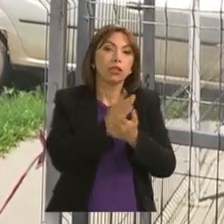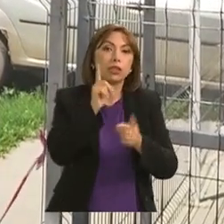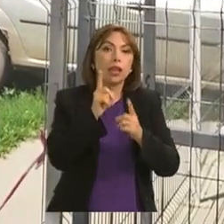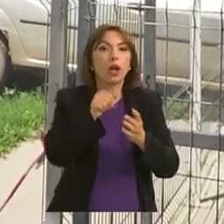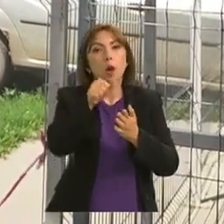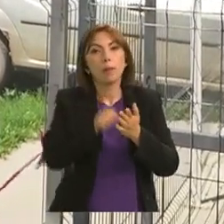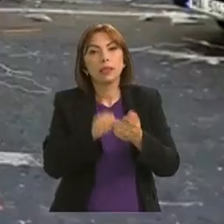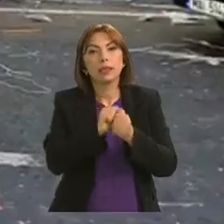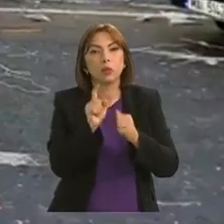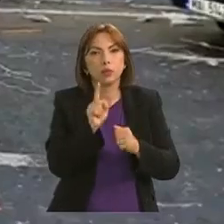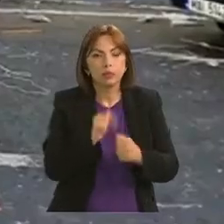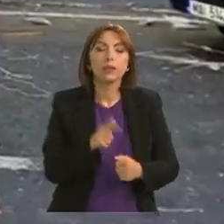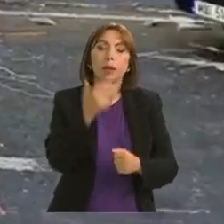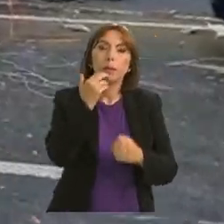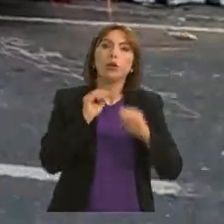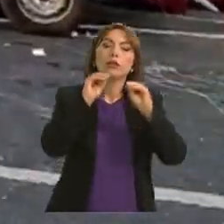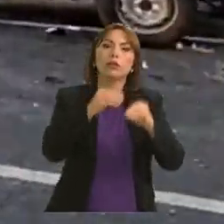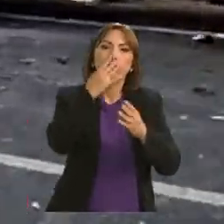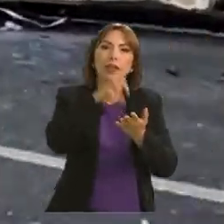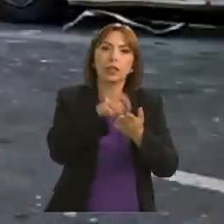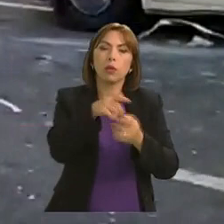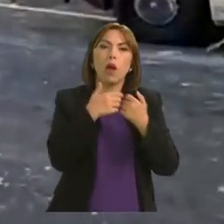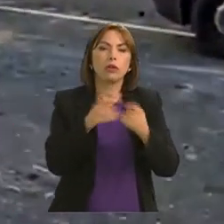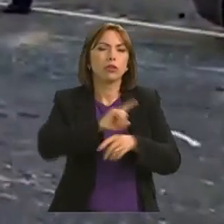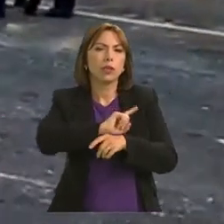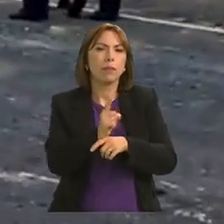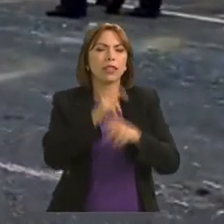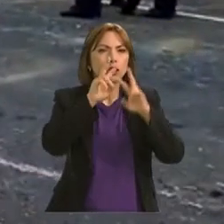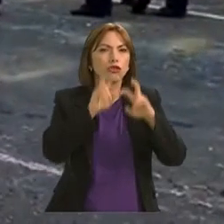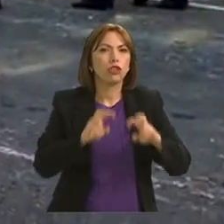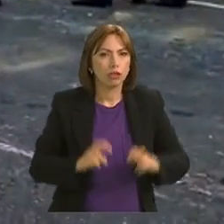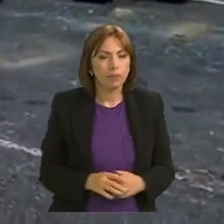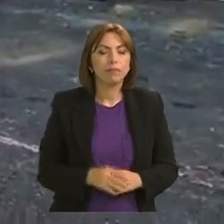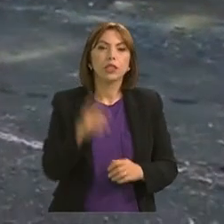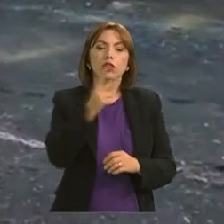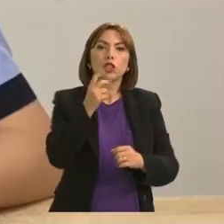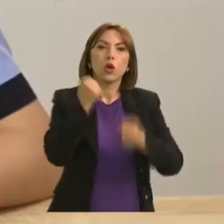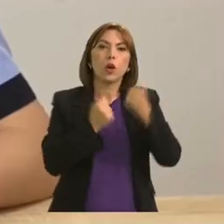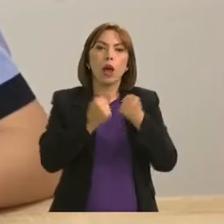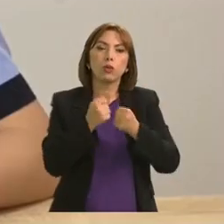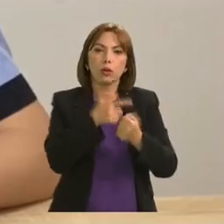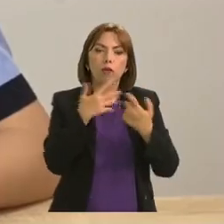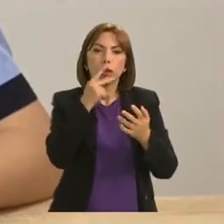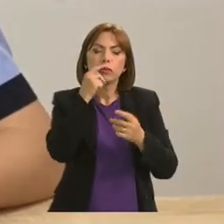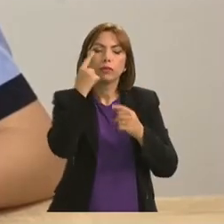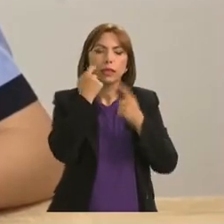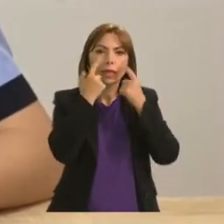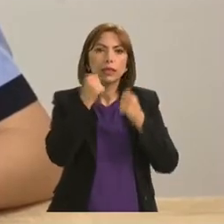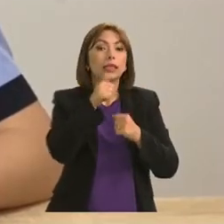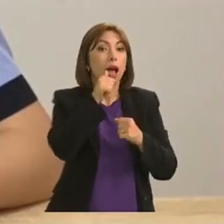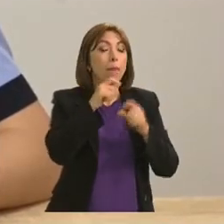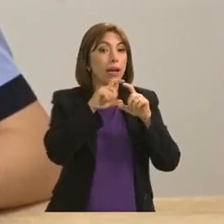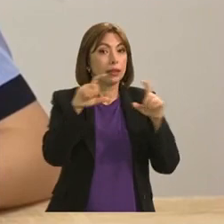intervenție chirurgicală. Polițiștii ajunși la fața locului au început imediat cercetările. Cei doi conducători auto au fost testați cu aparatul alcool